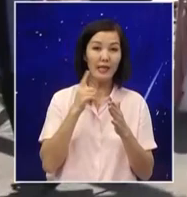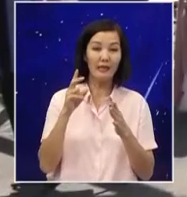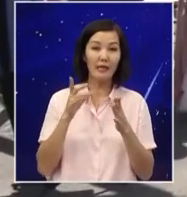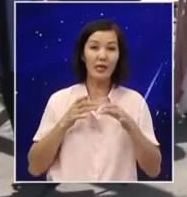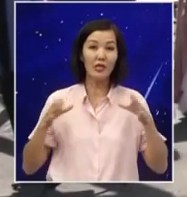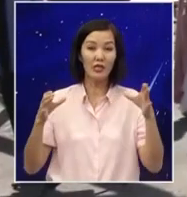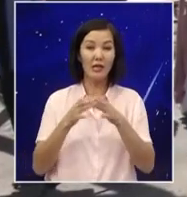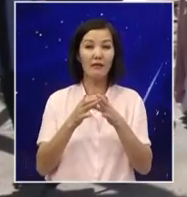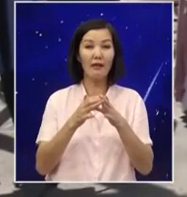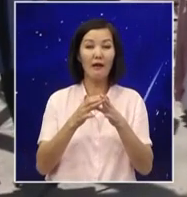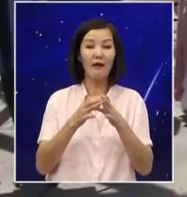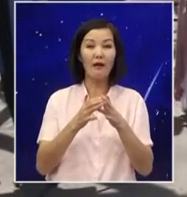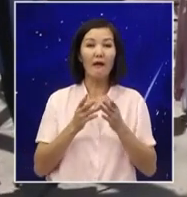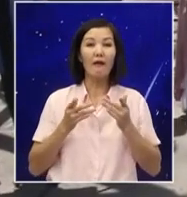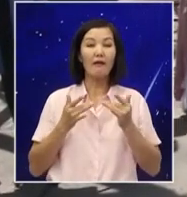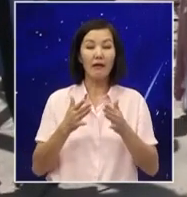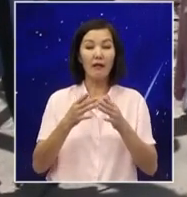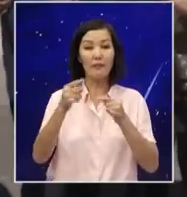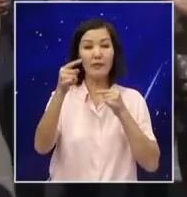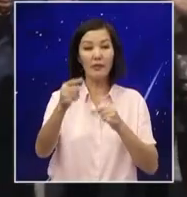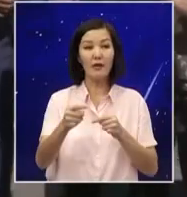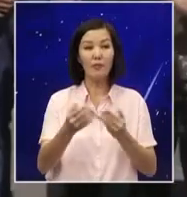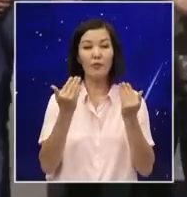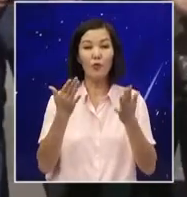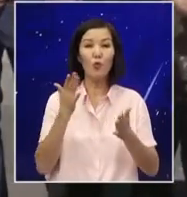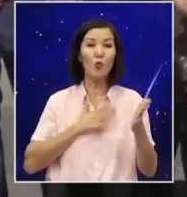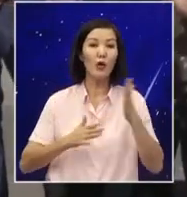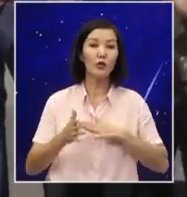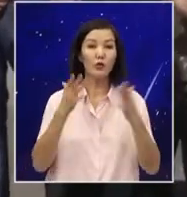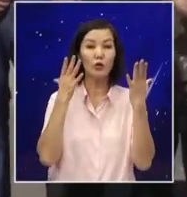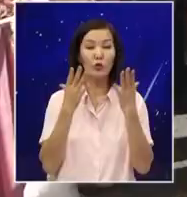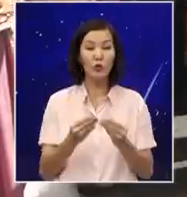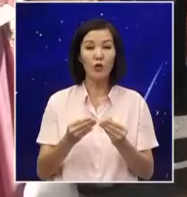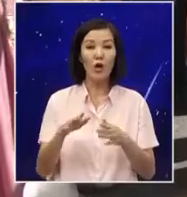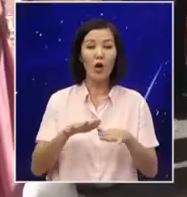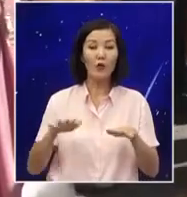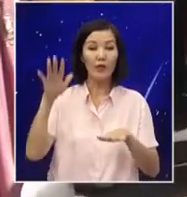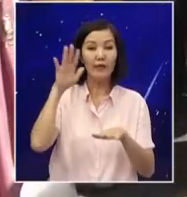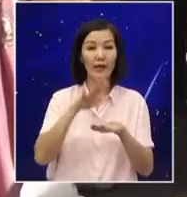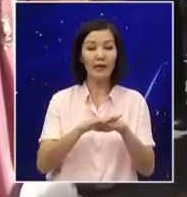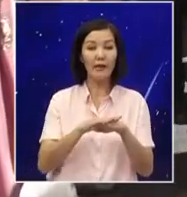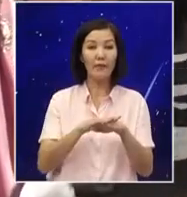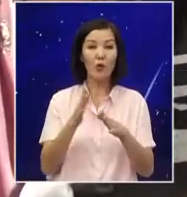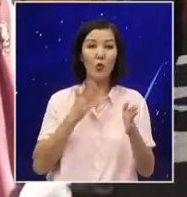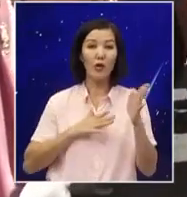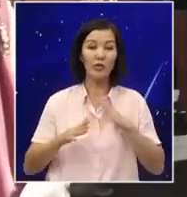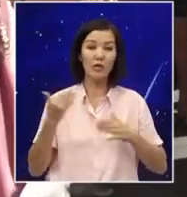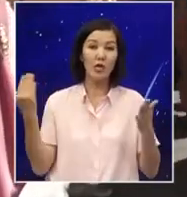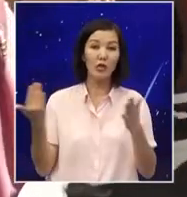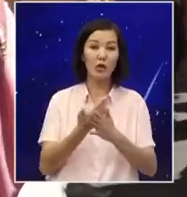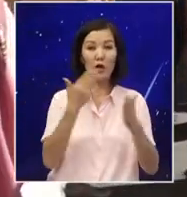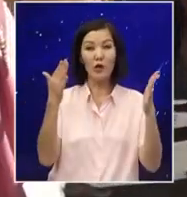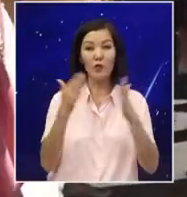Әрине карантиндік талаптар сақталған. Ақтүйенің қарны жарылған бұл күні аудан әкімі ағайынның қуанышын бөлісіп жаңа